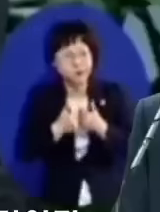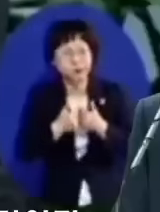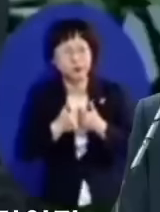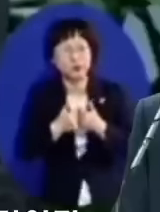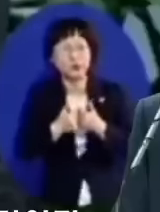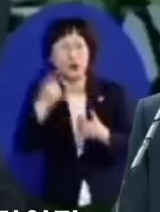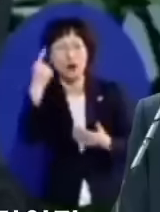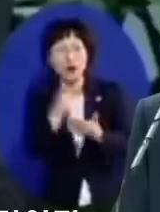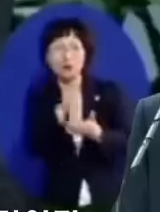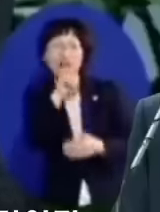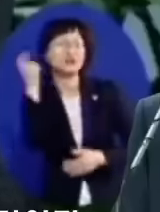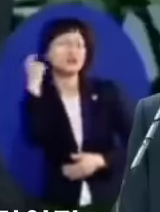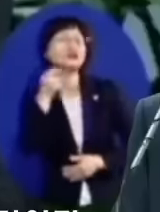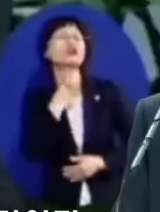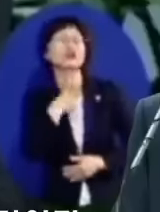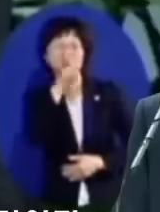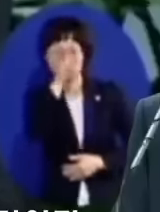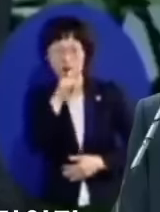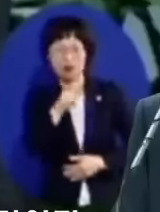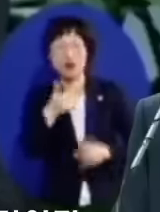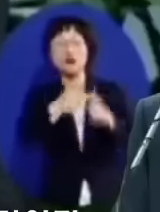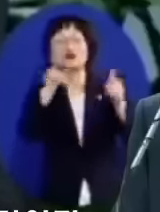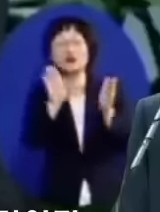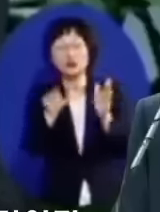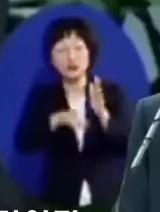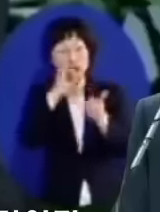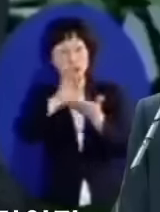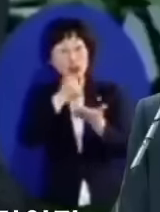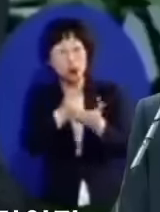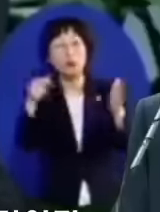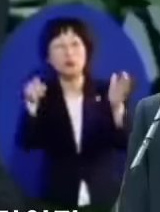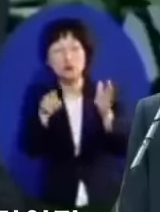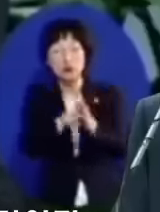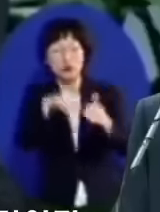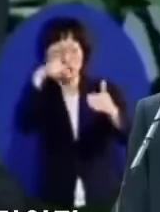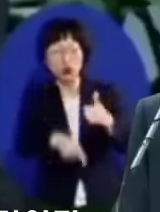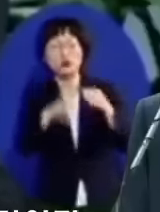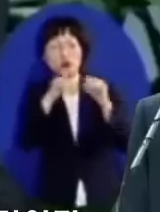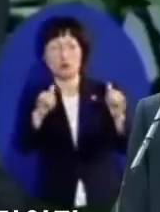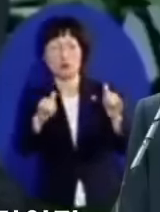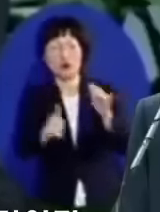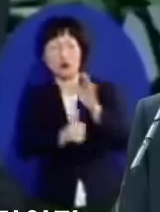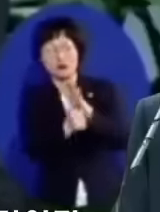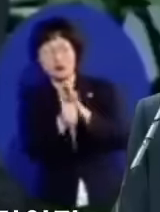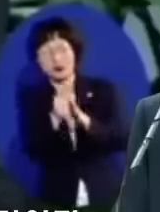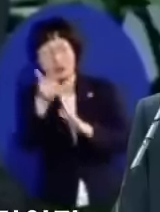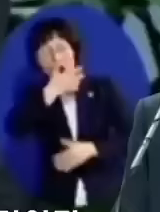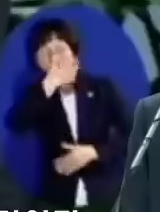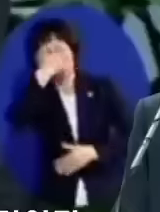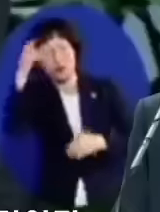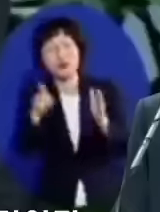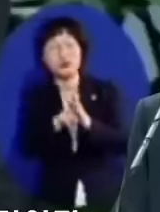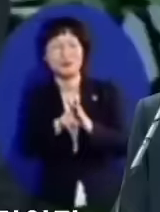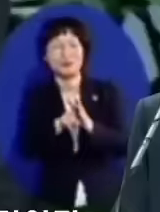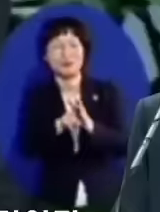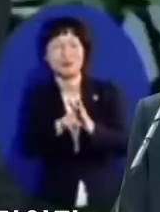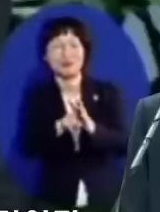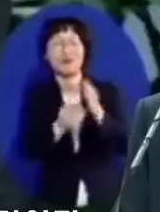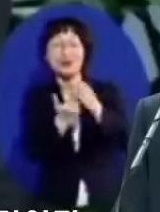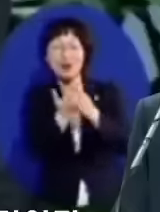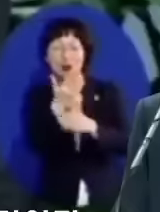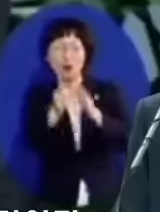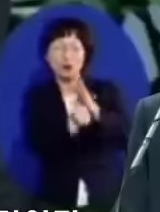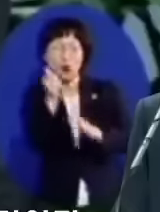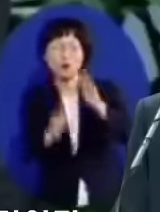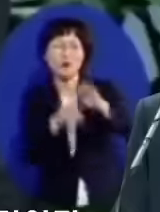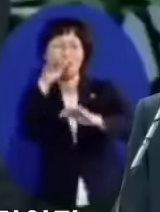들었었습니다. 사실 예수 그리스도를 믿어 속사람은 희망이 생기고 꿈이 생기고 믿음이 생기고 소망이